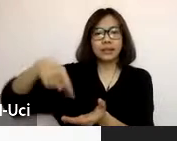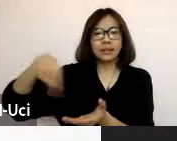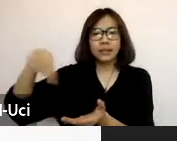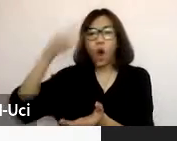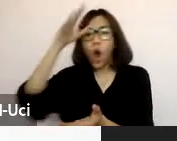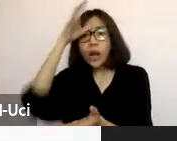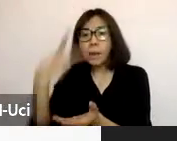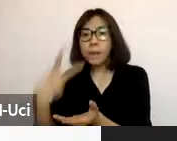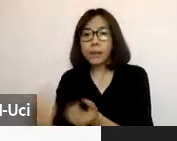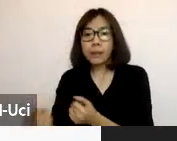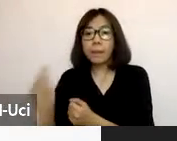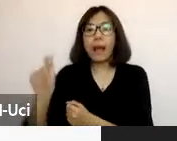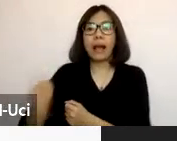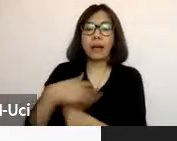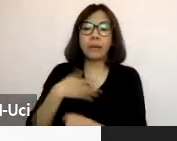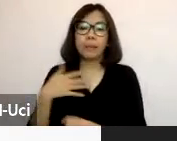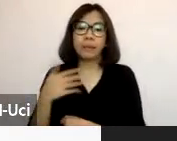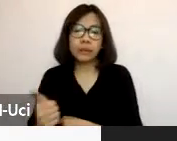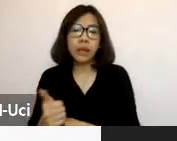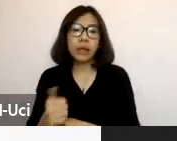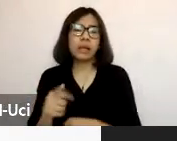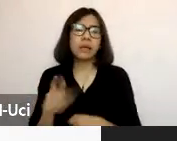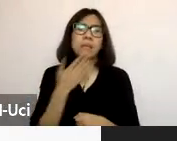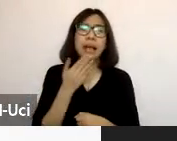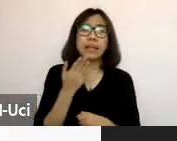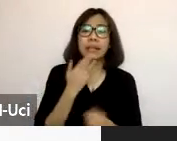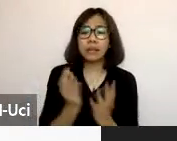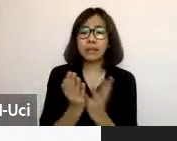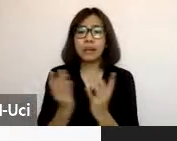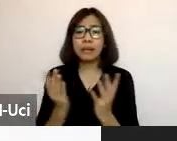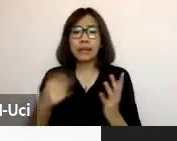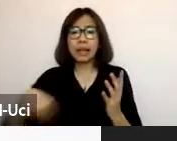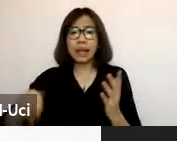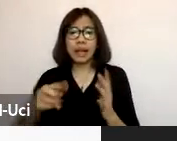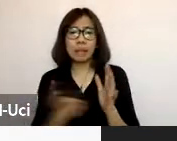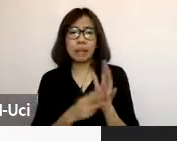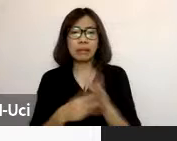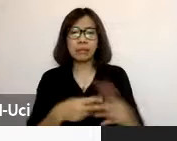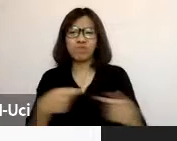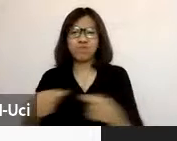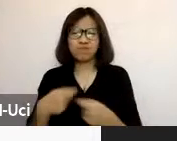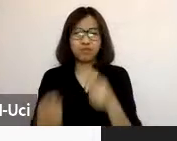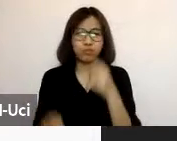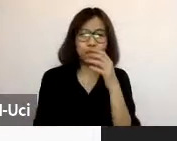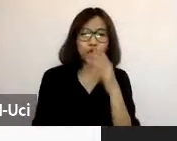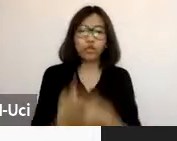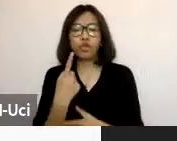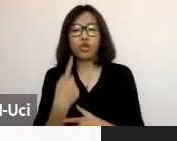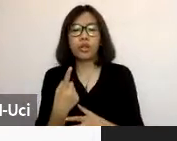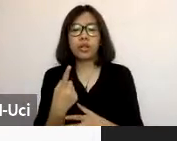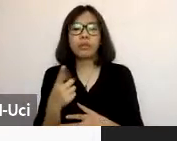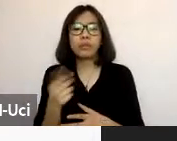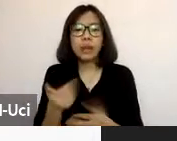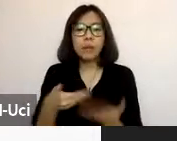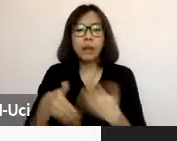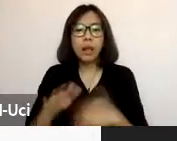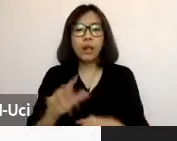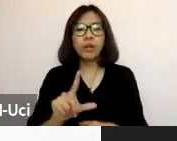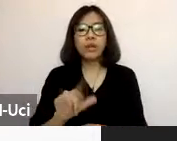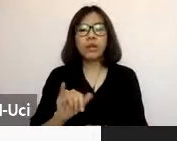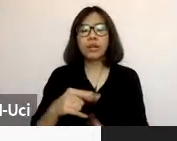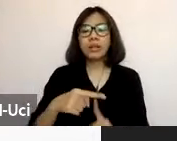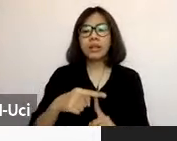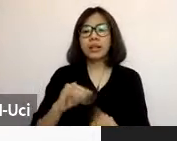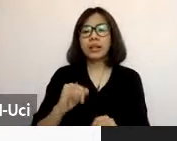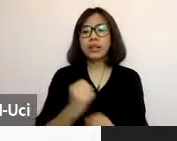tersebut nah konflik yang timbul di masyarakat bisa diselesaikan secara litigasi atau